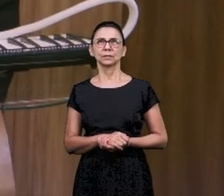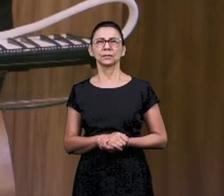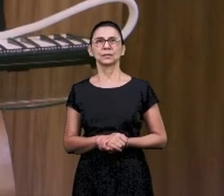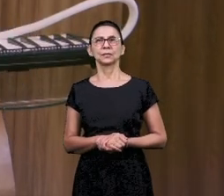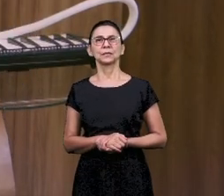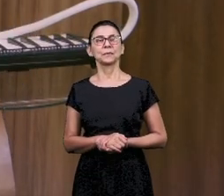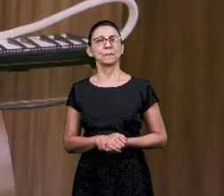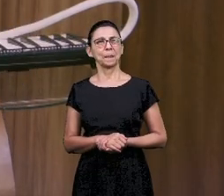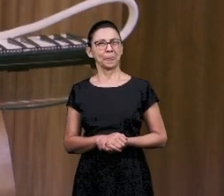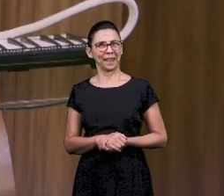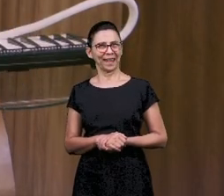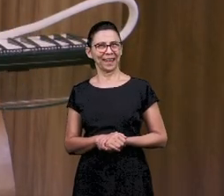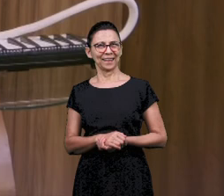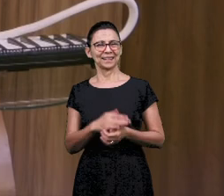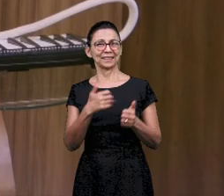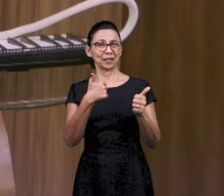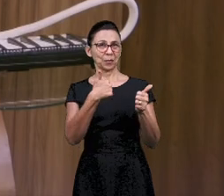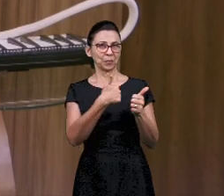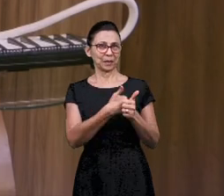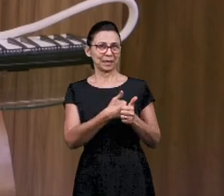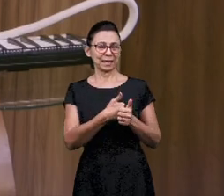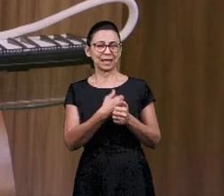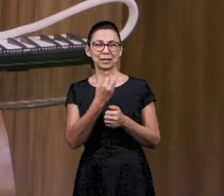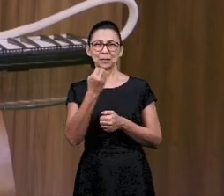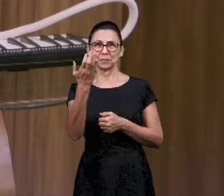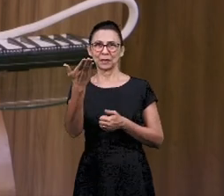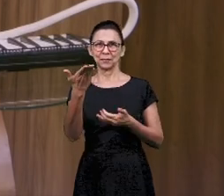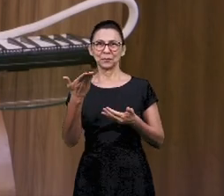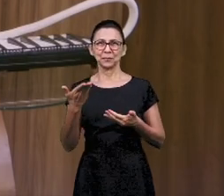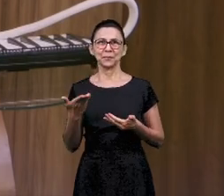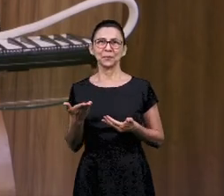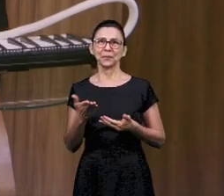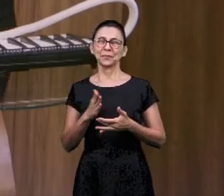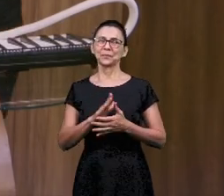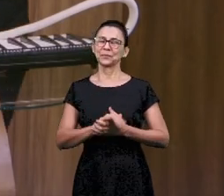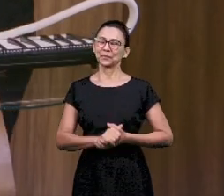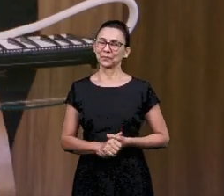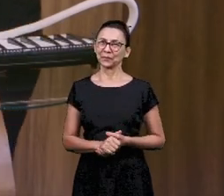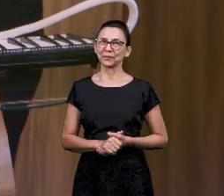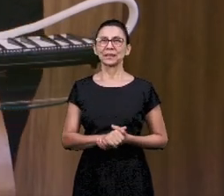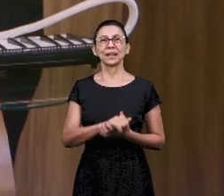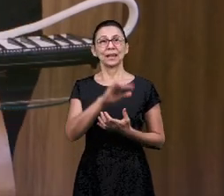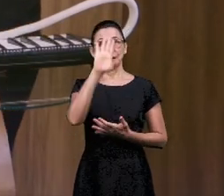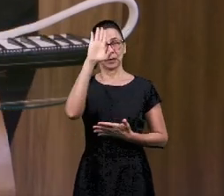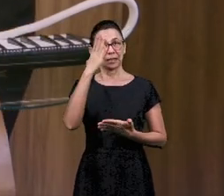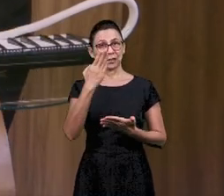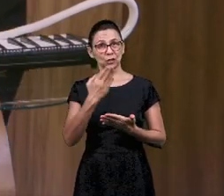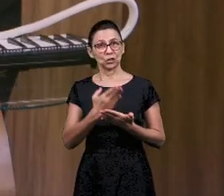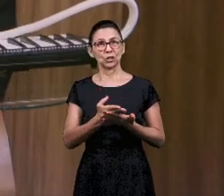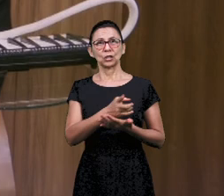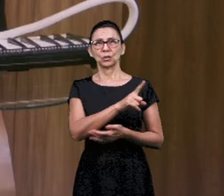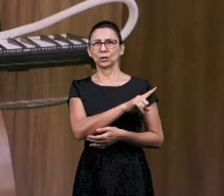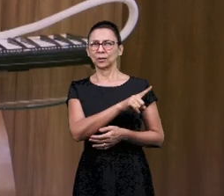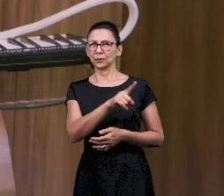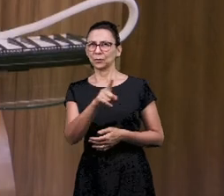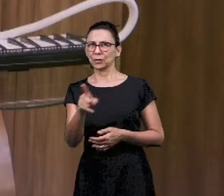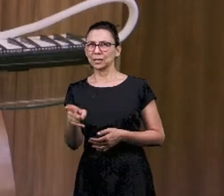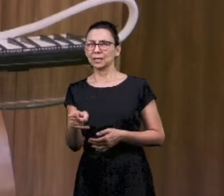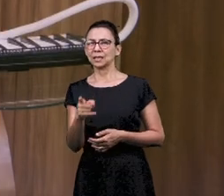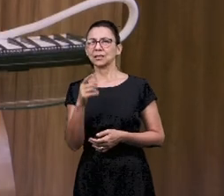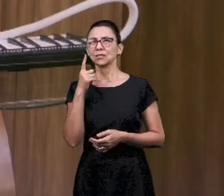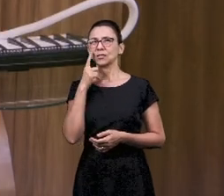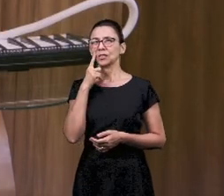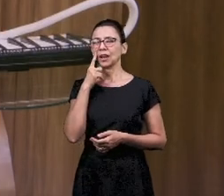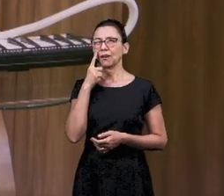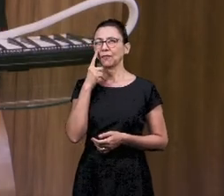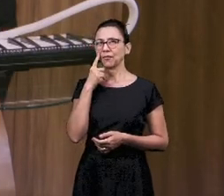Qui nous accompagne, soyez bienvenus. Je crois que beaucoup parmi vous ont déjà entendu le